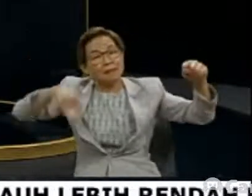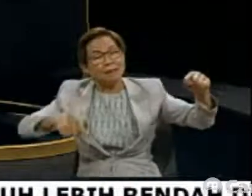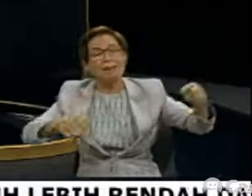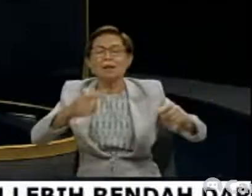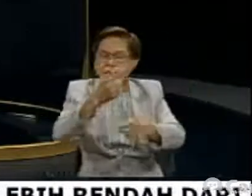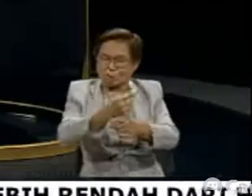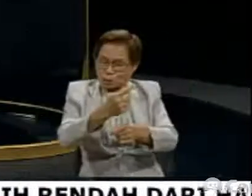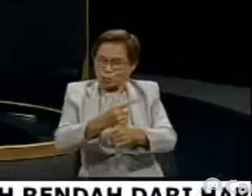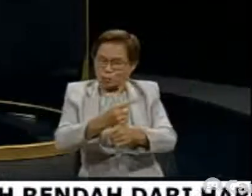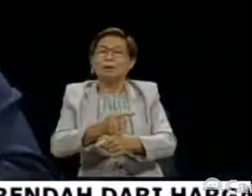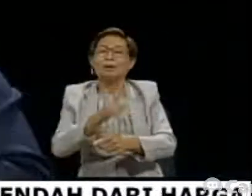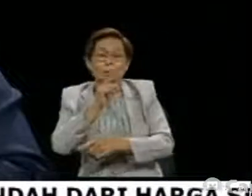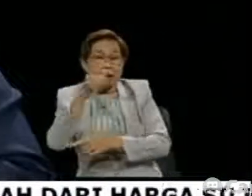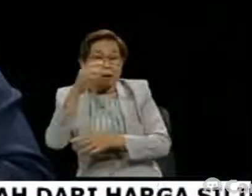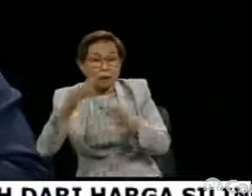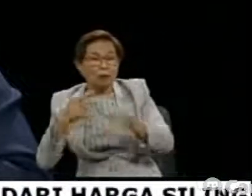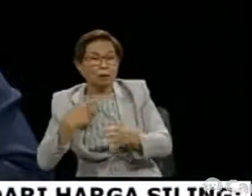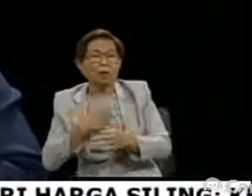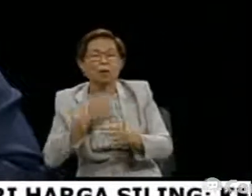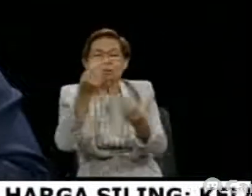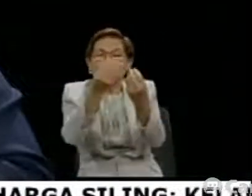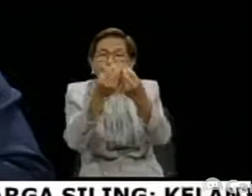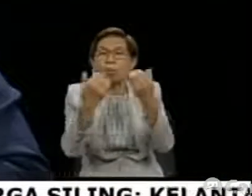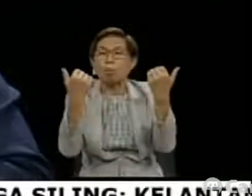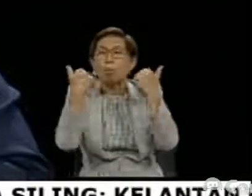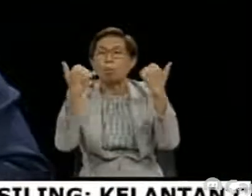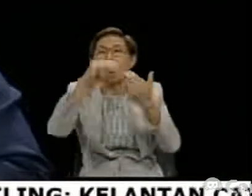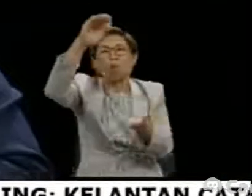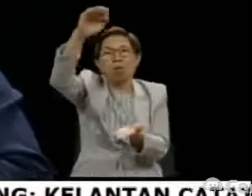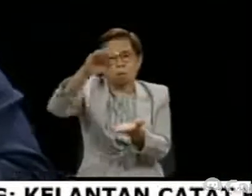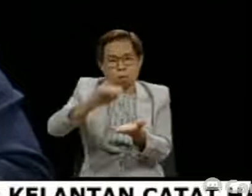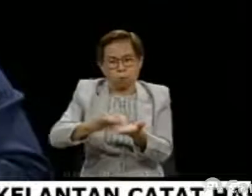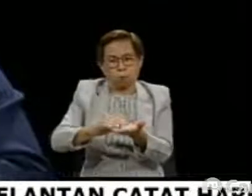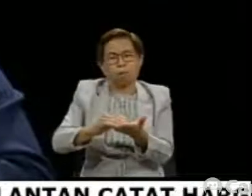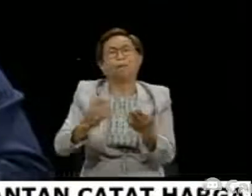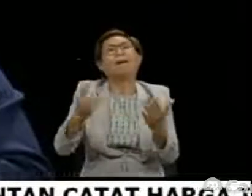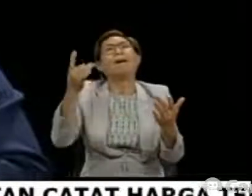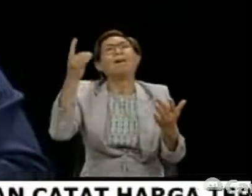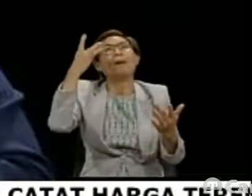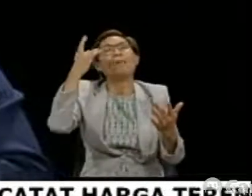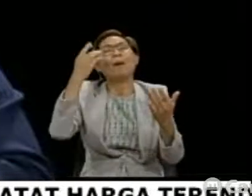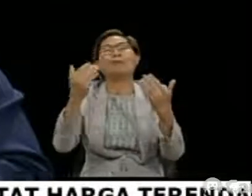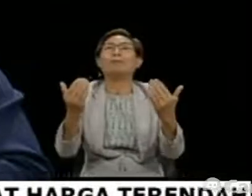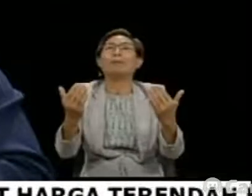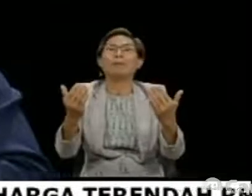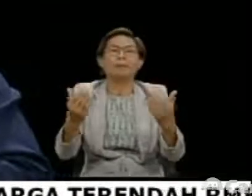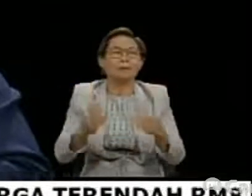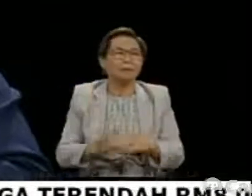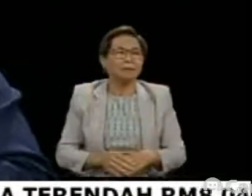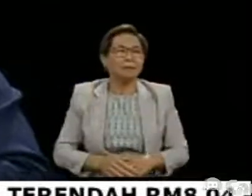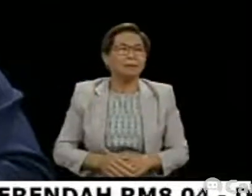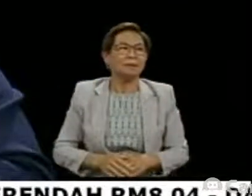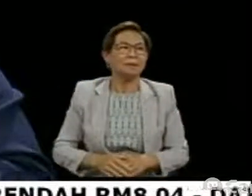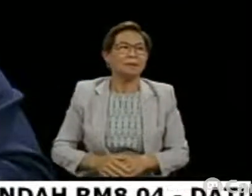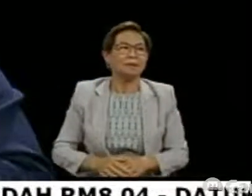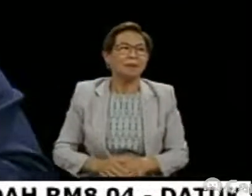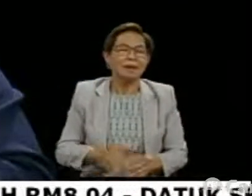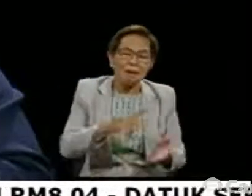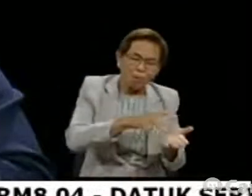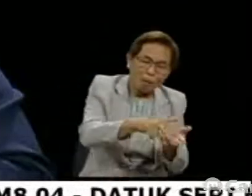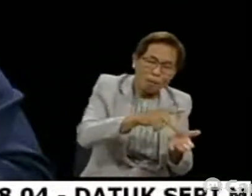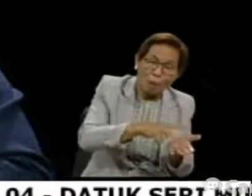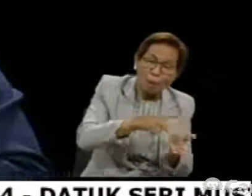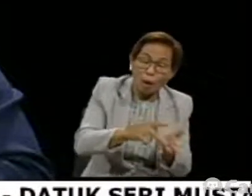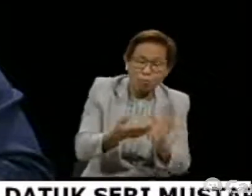sebenarnya kado pengangguran pernah turun Alhamdulillah ya kadal beberapa perbelanjaan